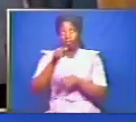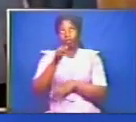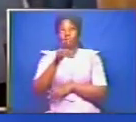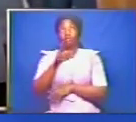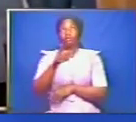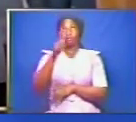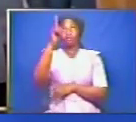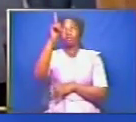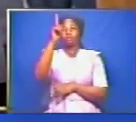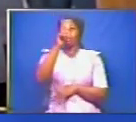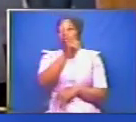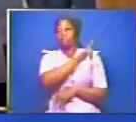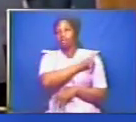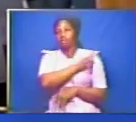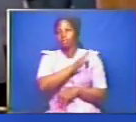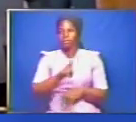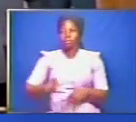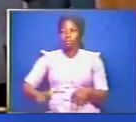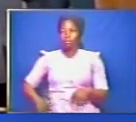tukumbuke, Bwana